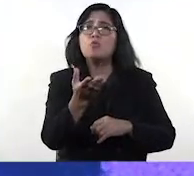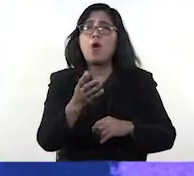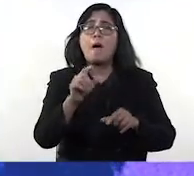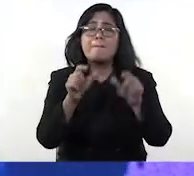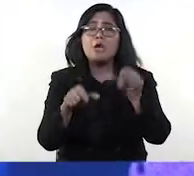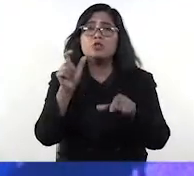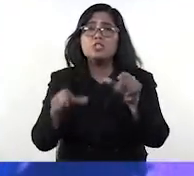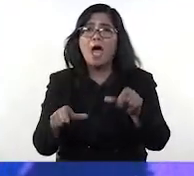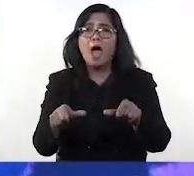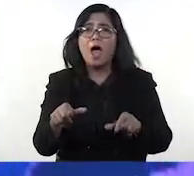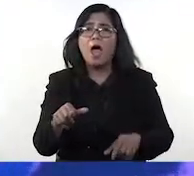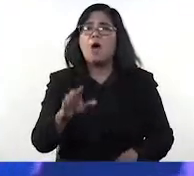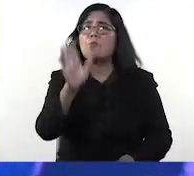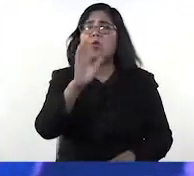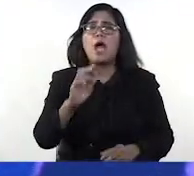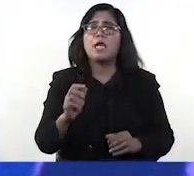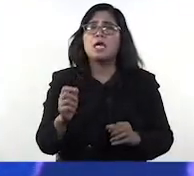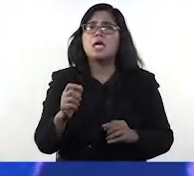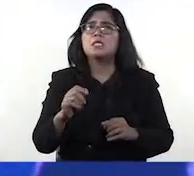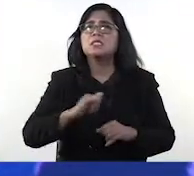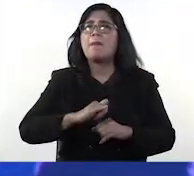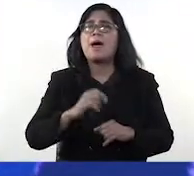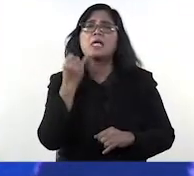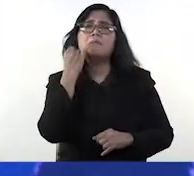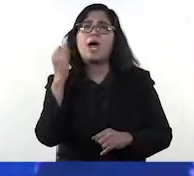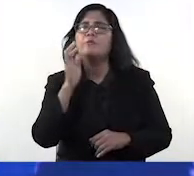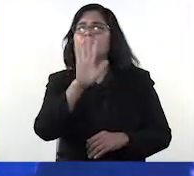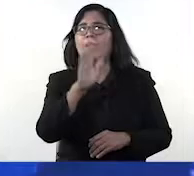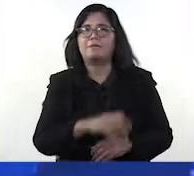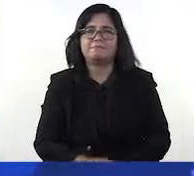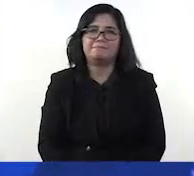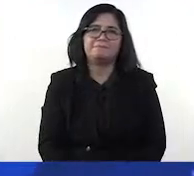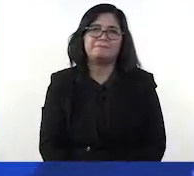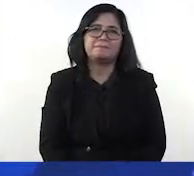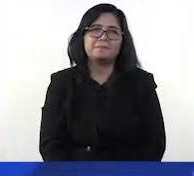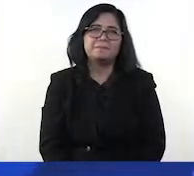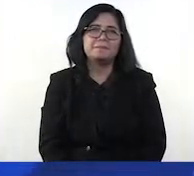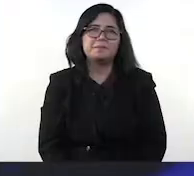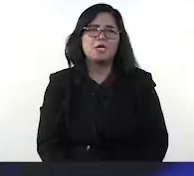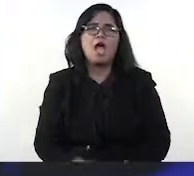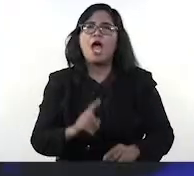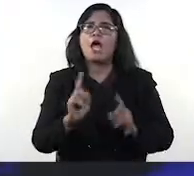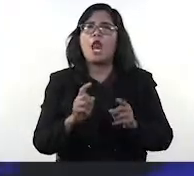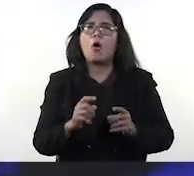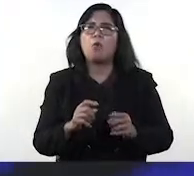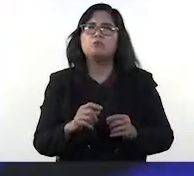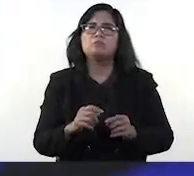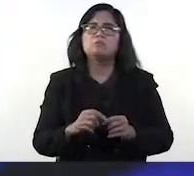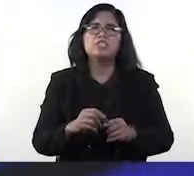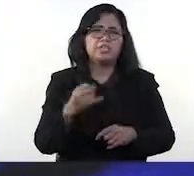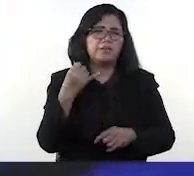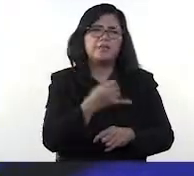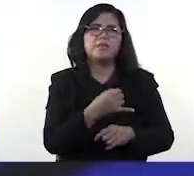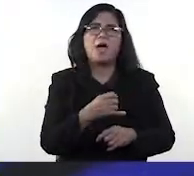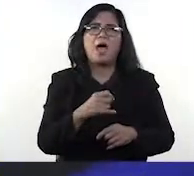Hai yang ngomongin suka manusia bukan yang fitnah serem manusia mungkin selama dia manusia dikasih makanya